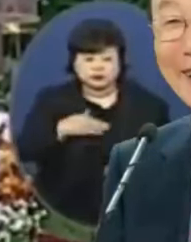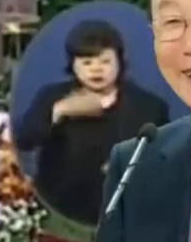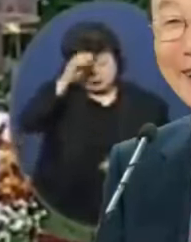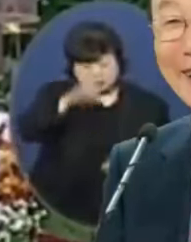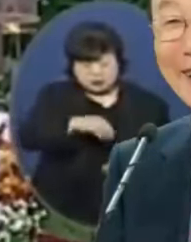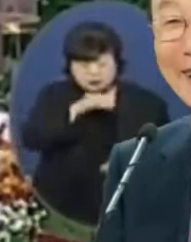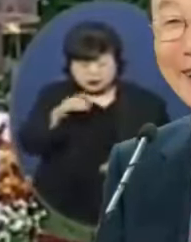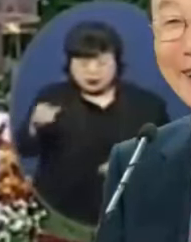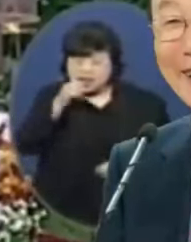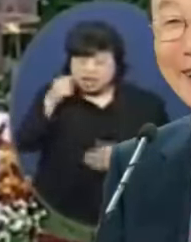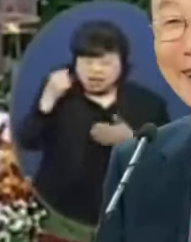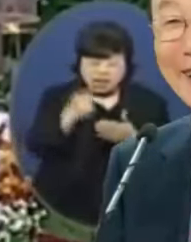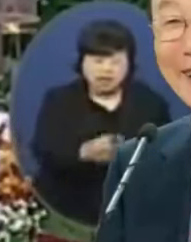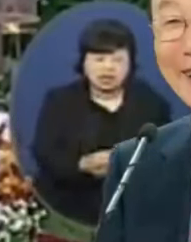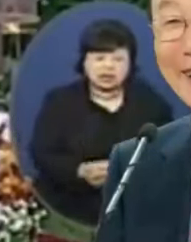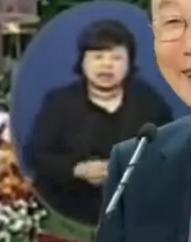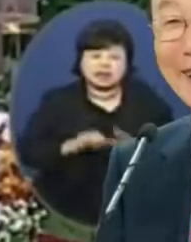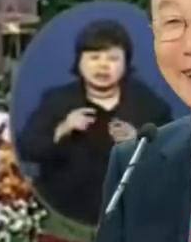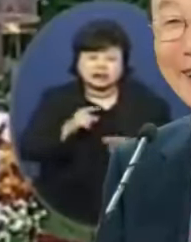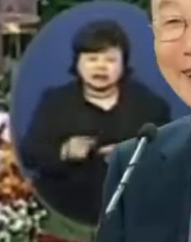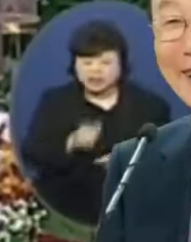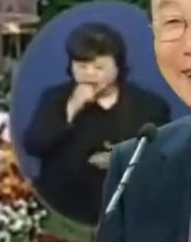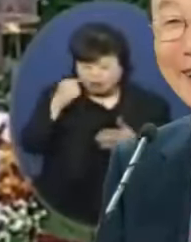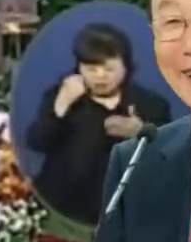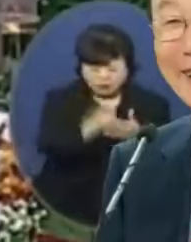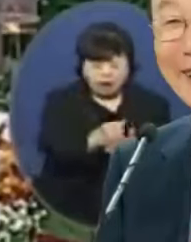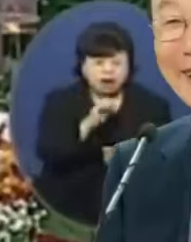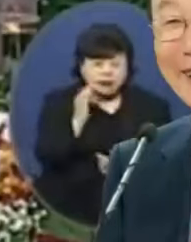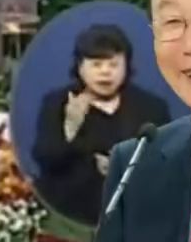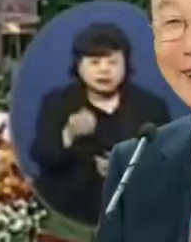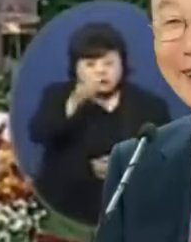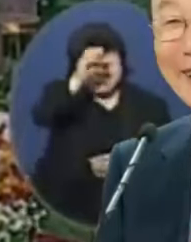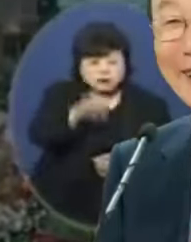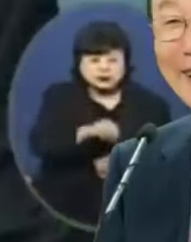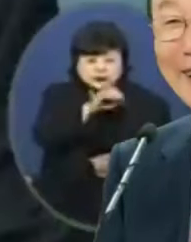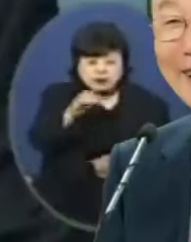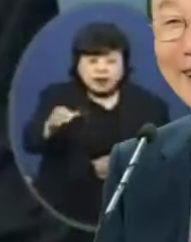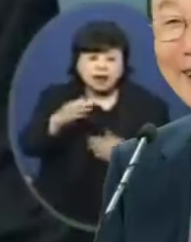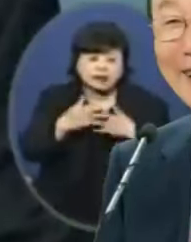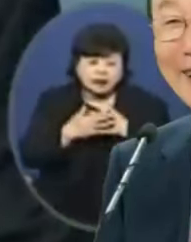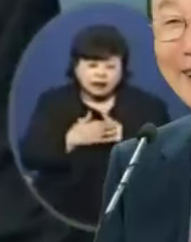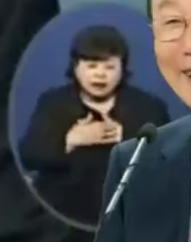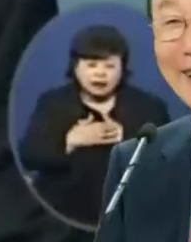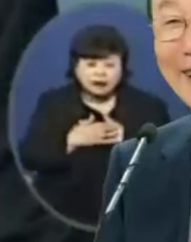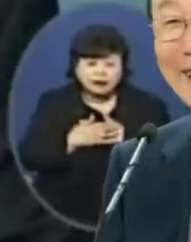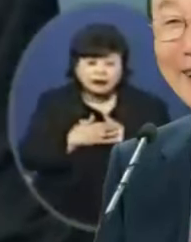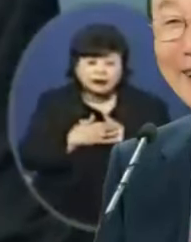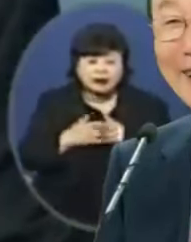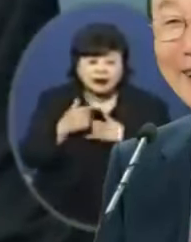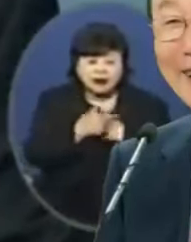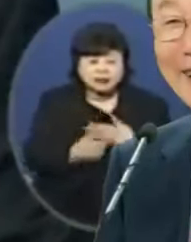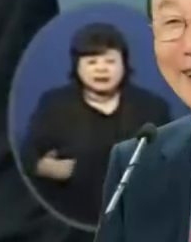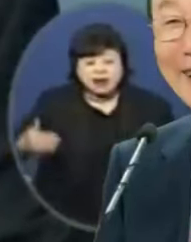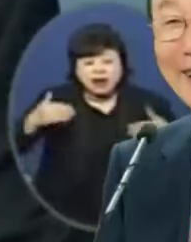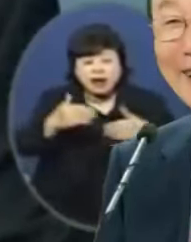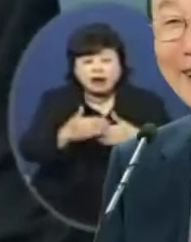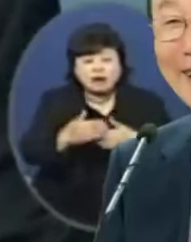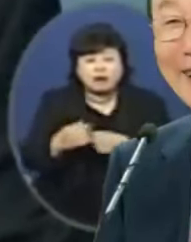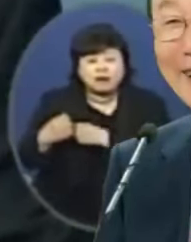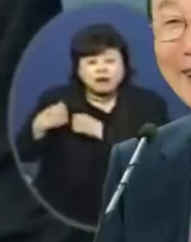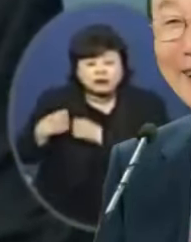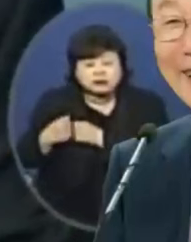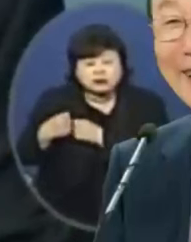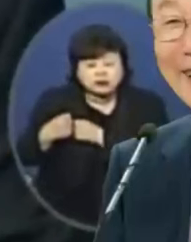박이고 내가 또한 세상을 대하여 그러하니라. 십자가가 내가 가슴에 끌어안고 어깨에